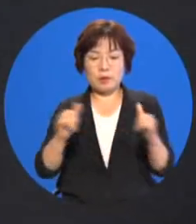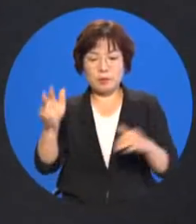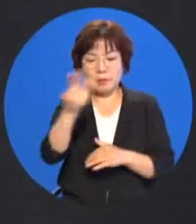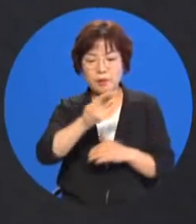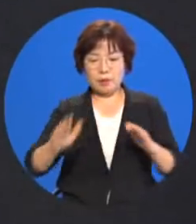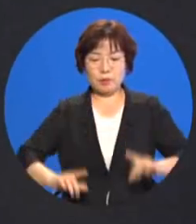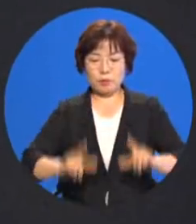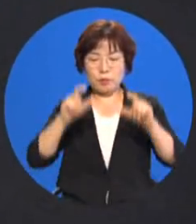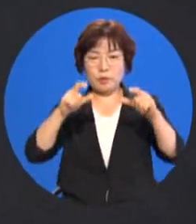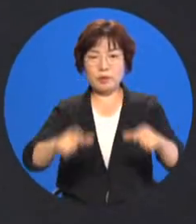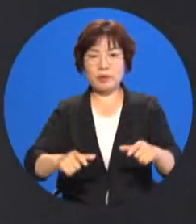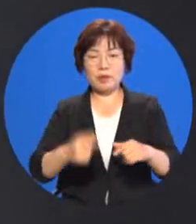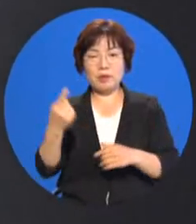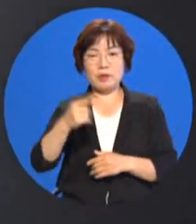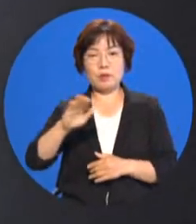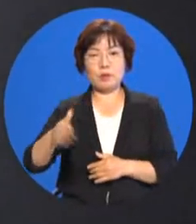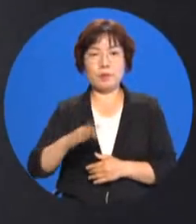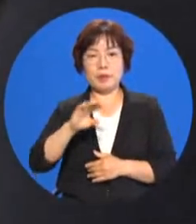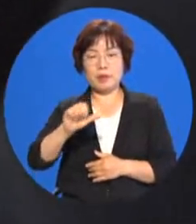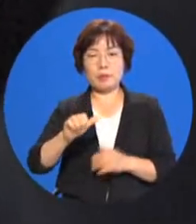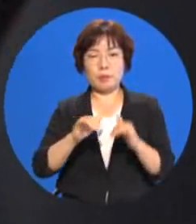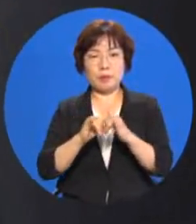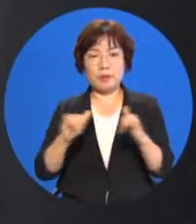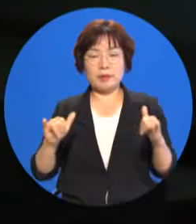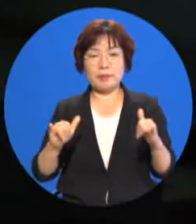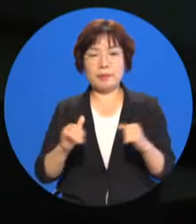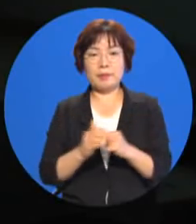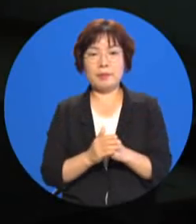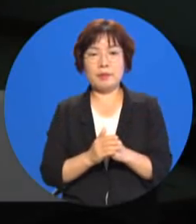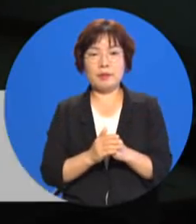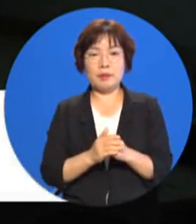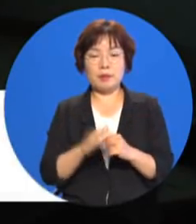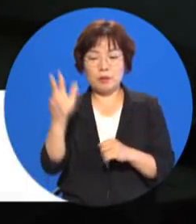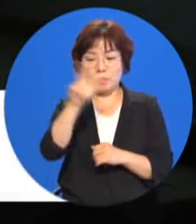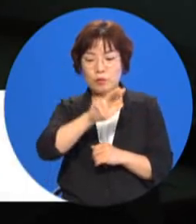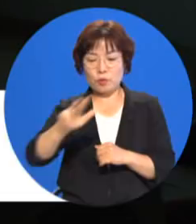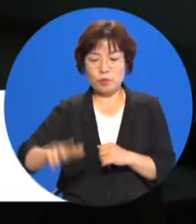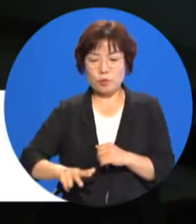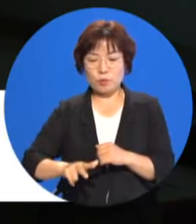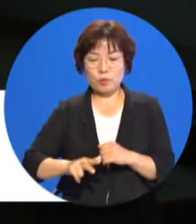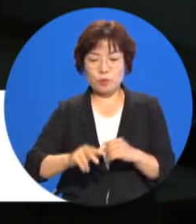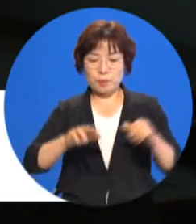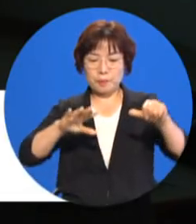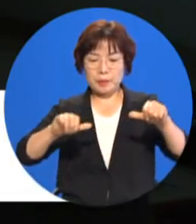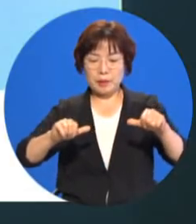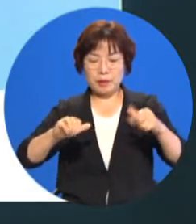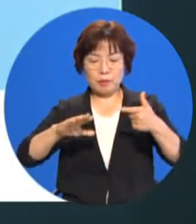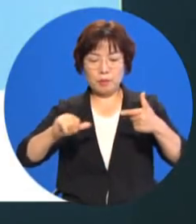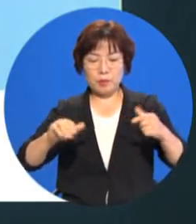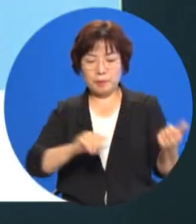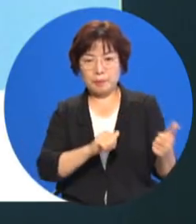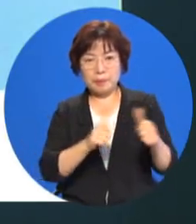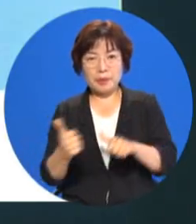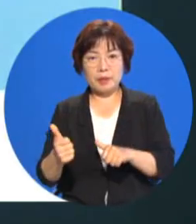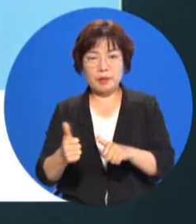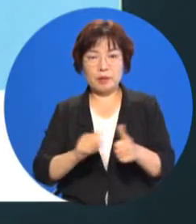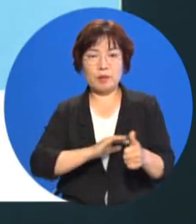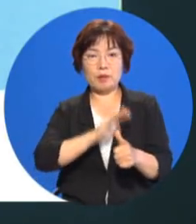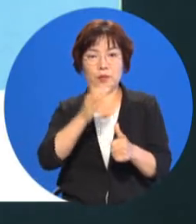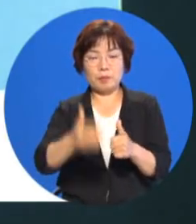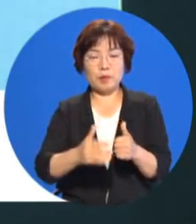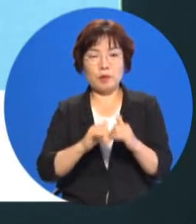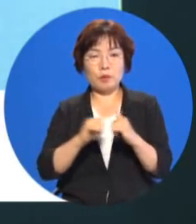전남 동부권에서만 1,954명. 아직도 전국에는 6.25 전쟁 당시 전사한 국가 유공자의